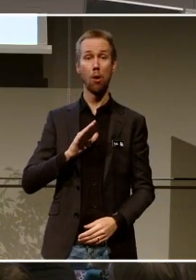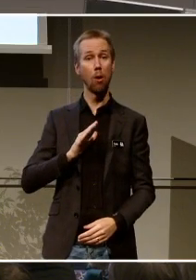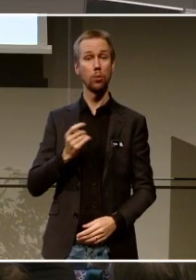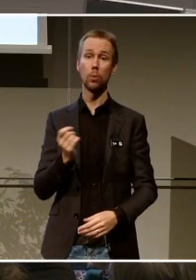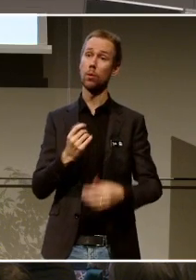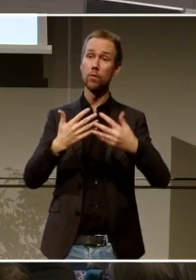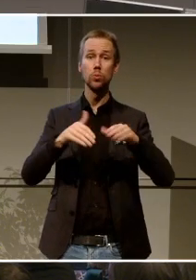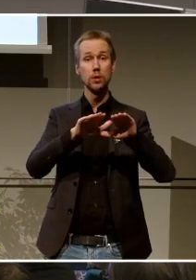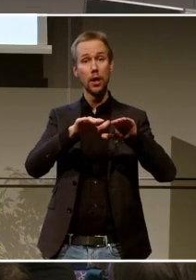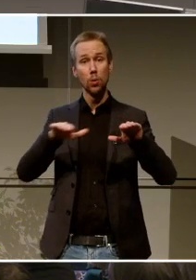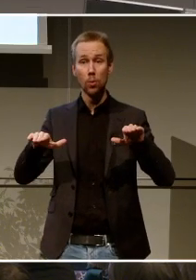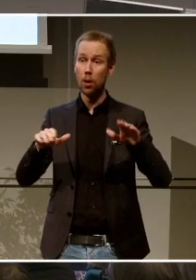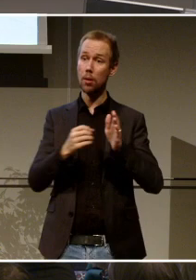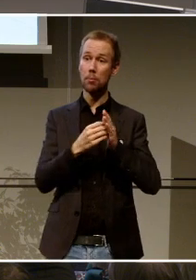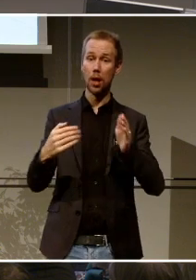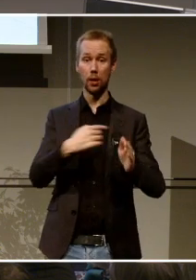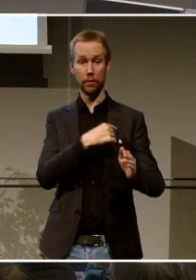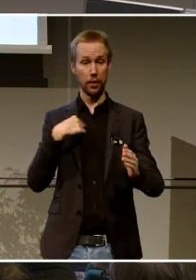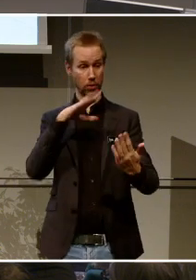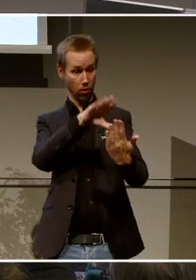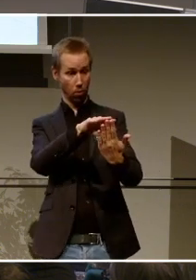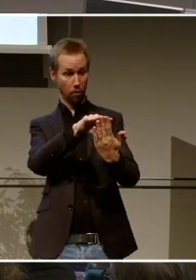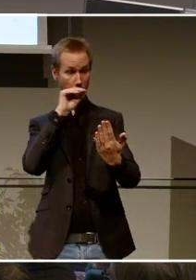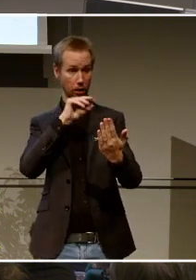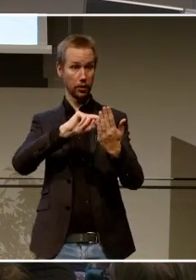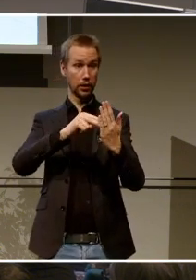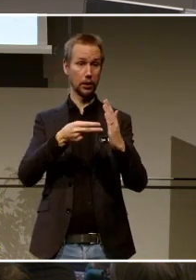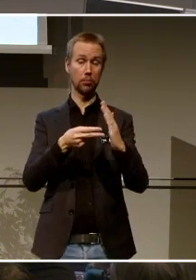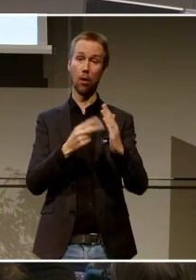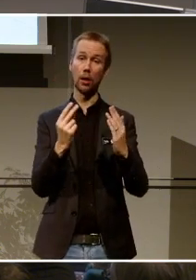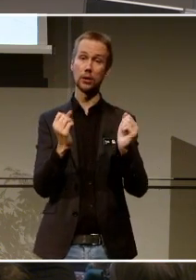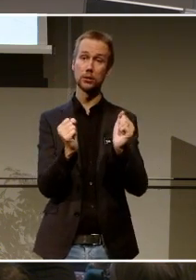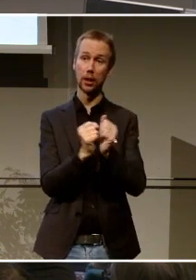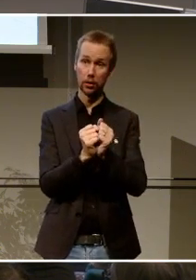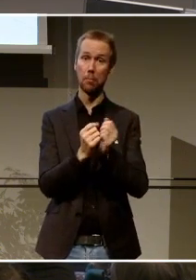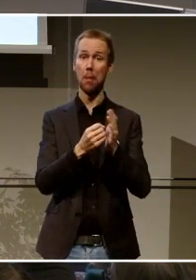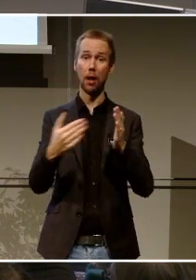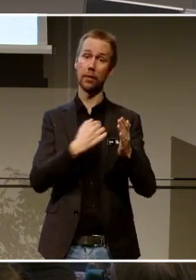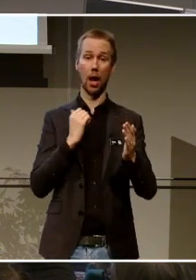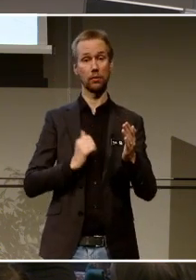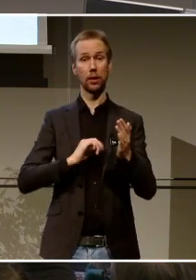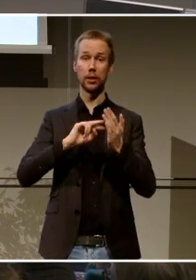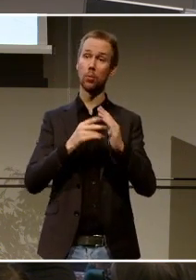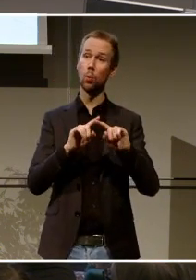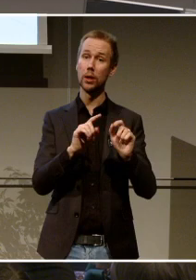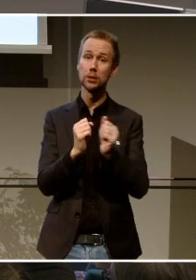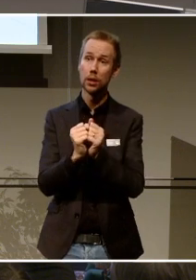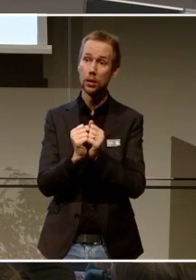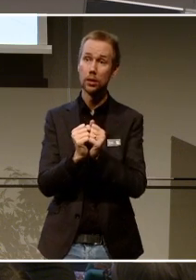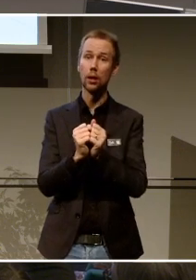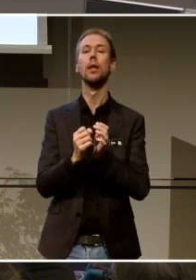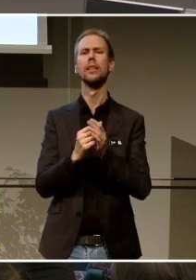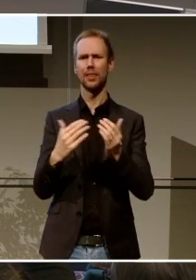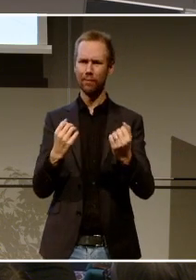uppfattar det på olika sätt och använder tekniken på olika sätt. Så därför är det ju viktigt att komma